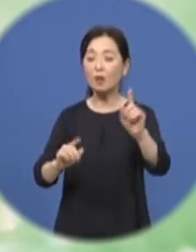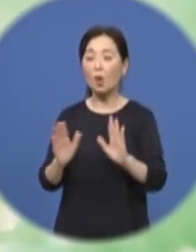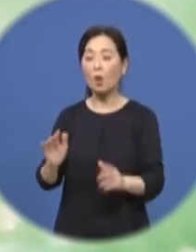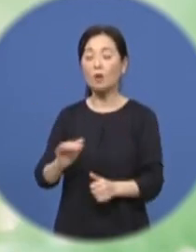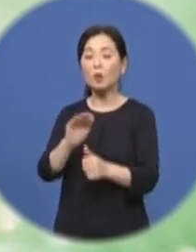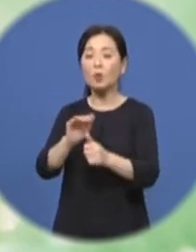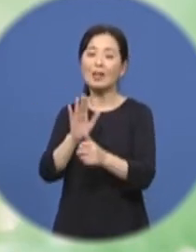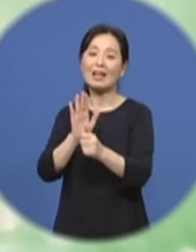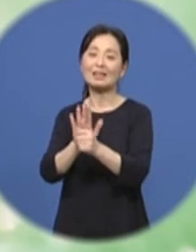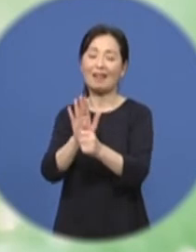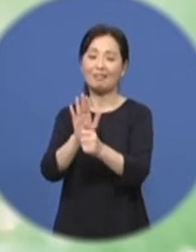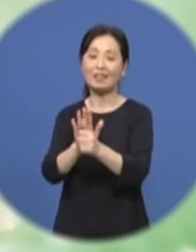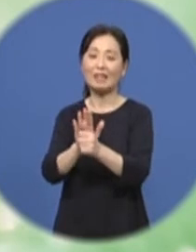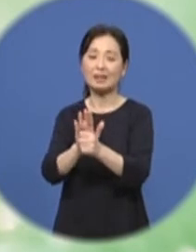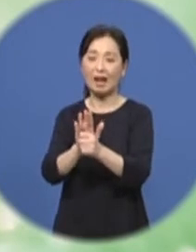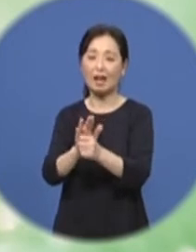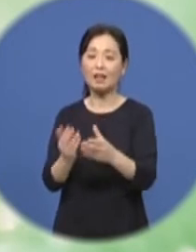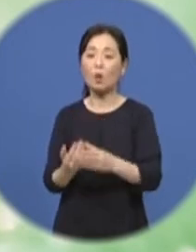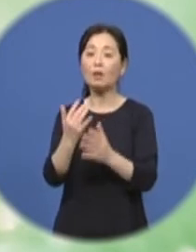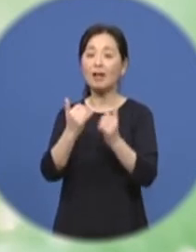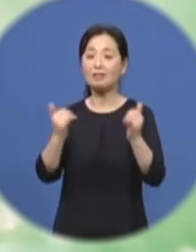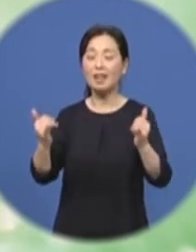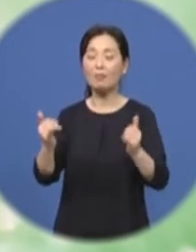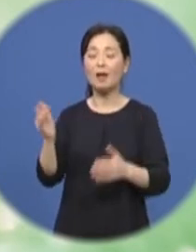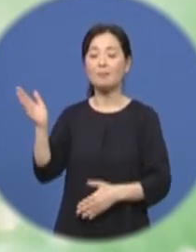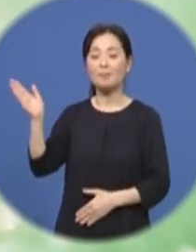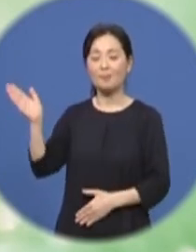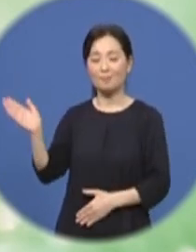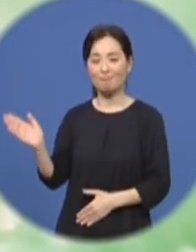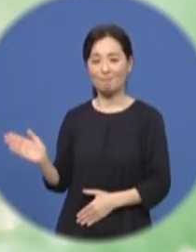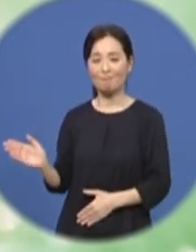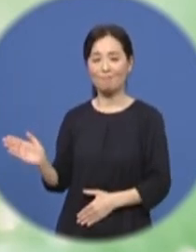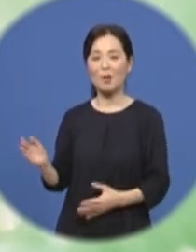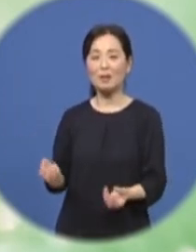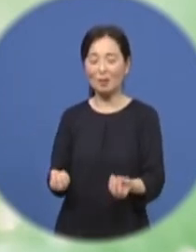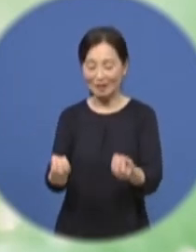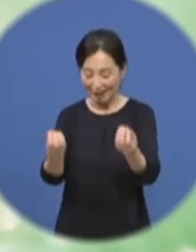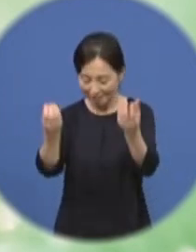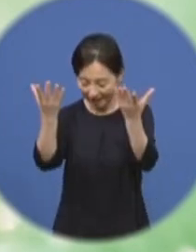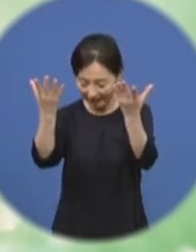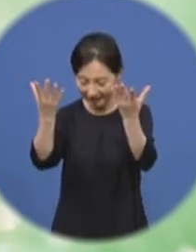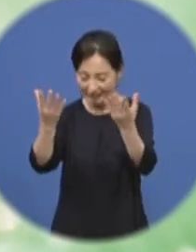。当選されたのはご覧の方々です。おめでとうございます。